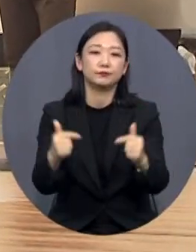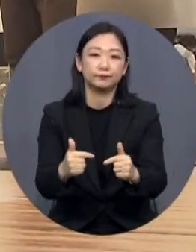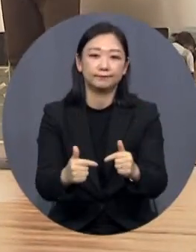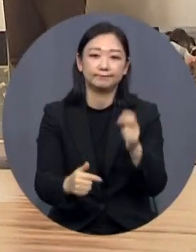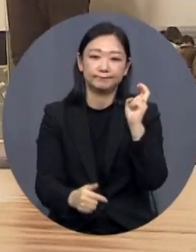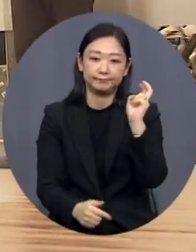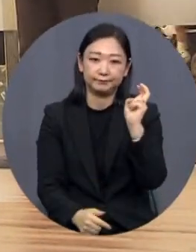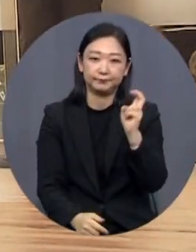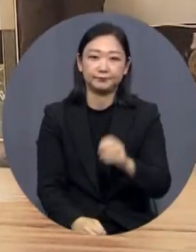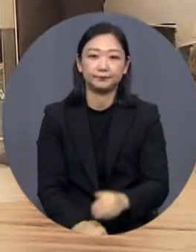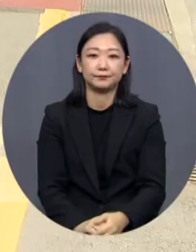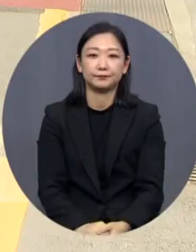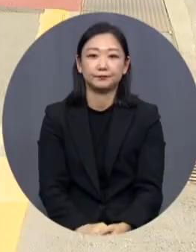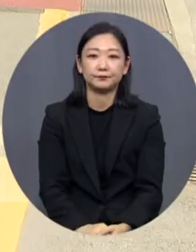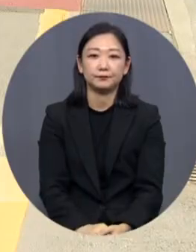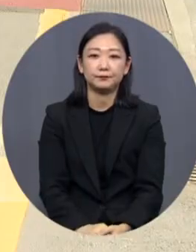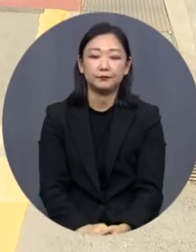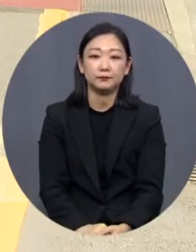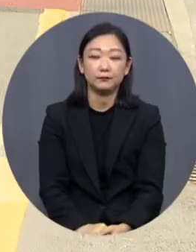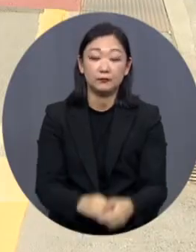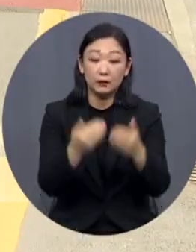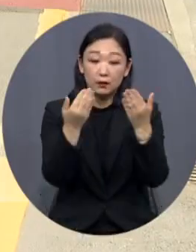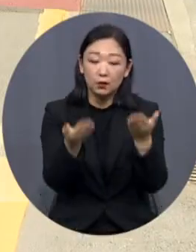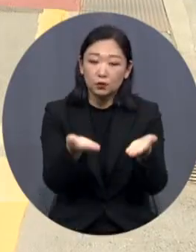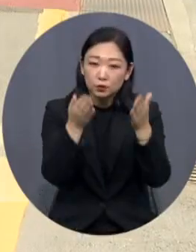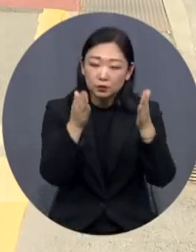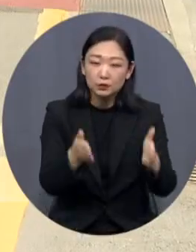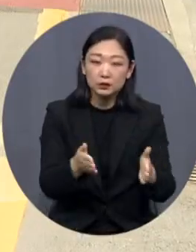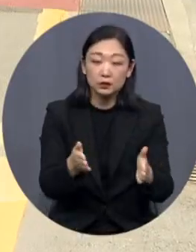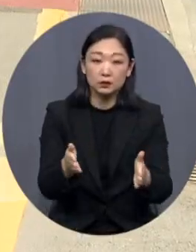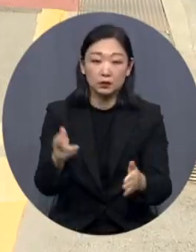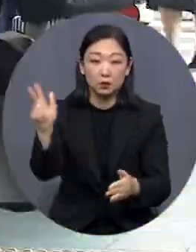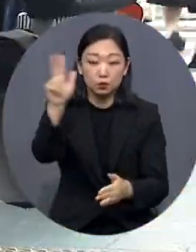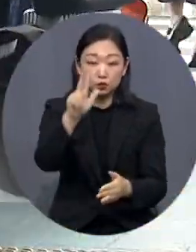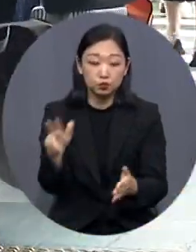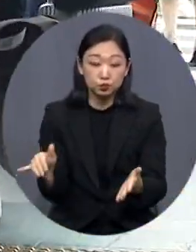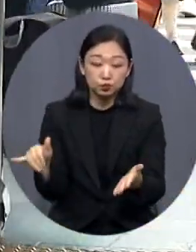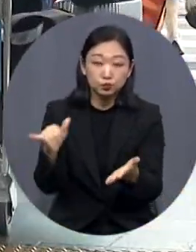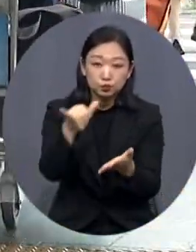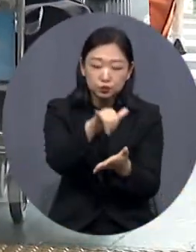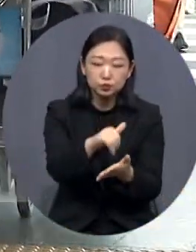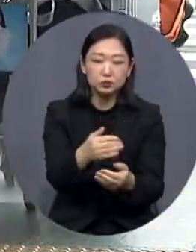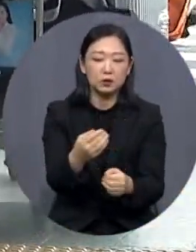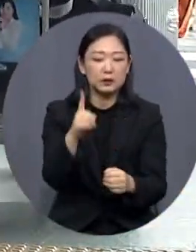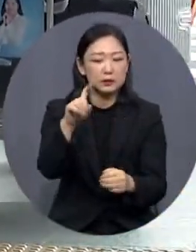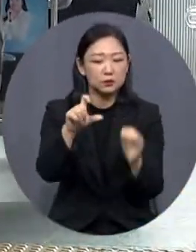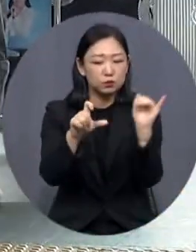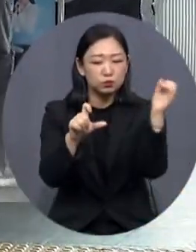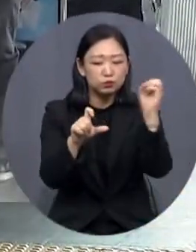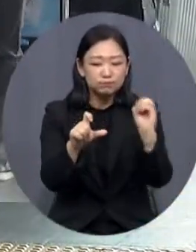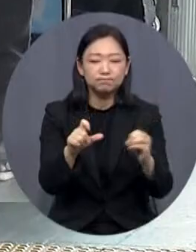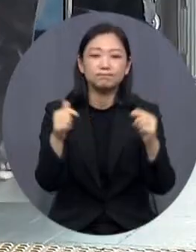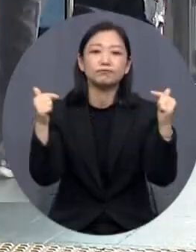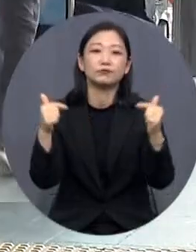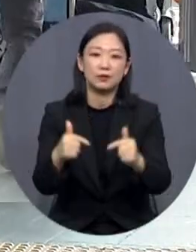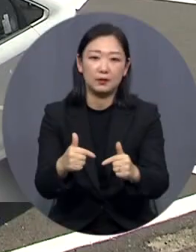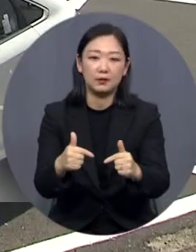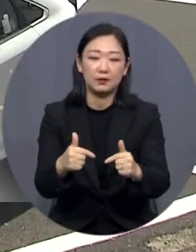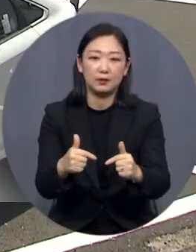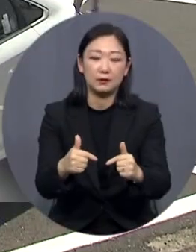것으로 전망했습니다 연휴 기간 국내선 항공편으로 들어오는 관광객은 지난해보다 15% 줄어들 것으로